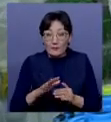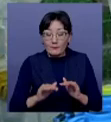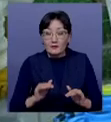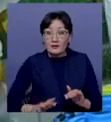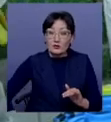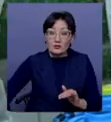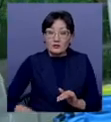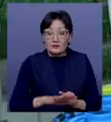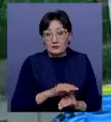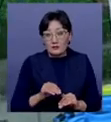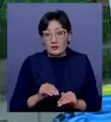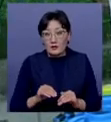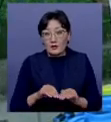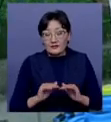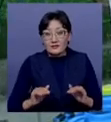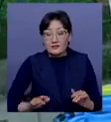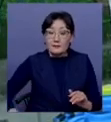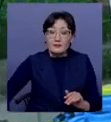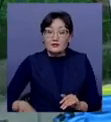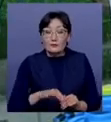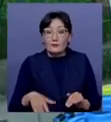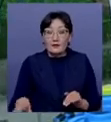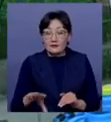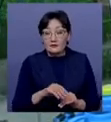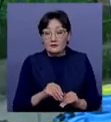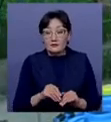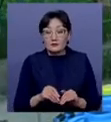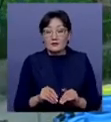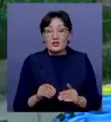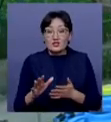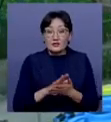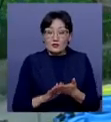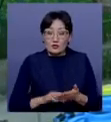алаңдардың бәрін, дескі площадкадан бәрін, сол жаңағы дезинфекция жасалып отырмыз.